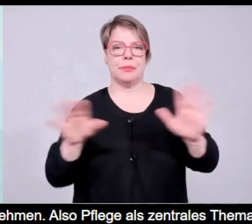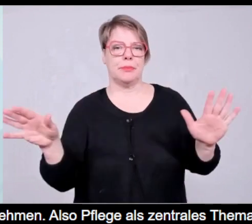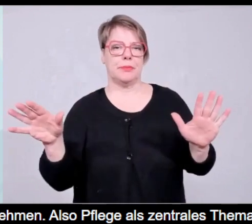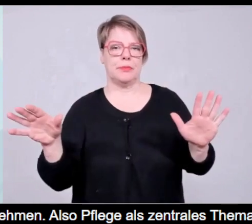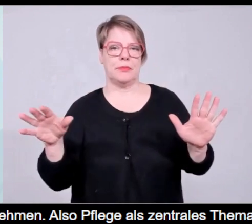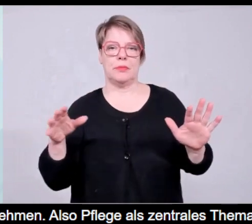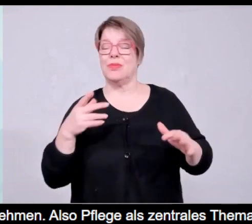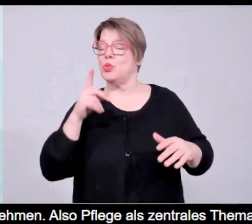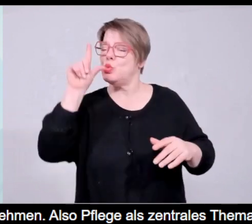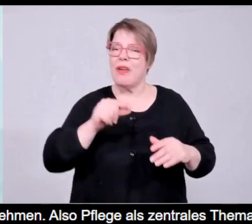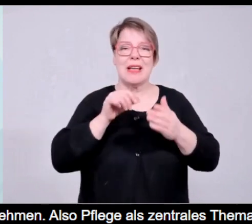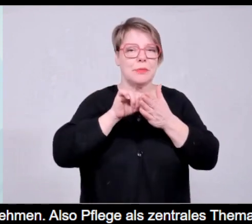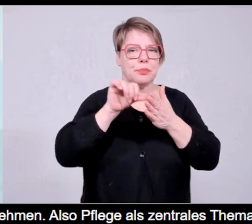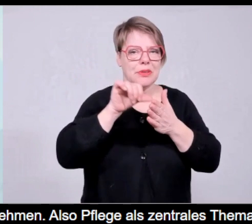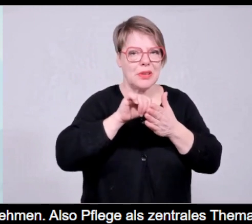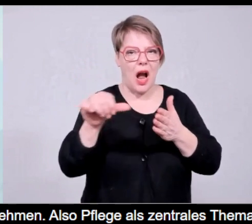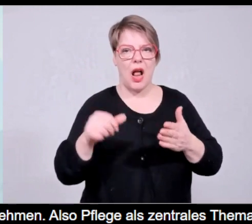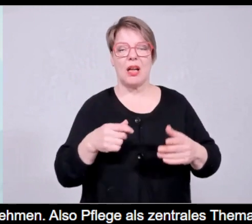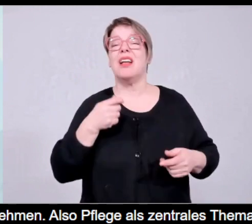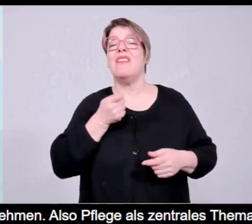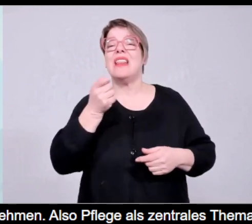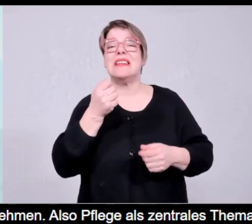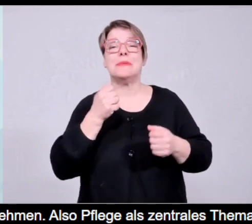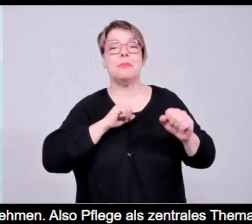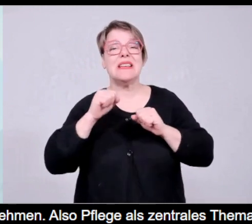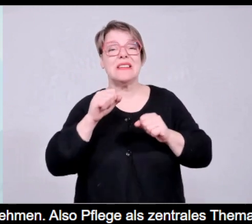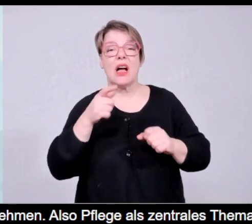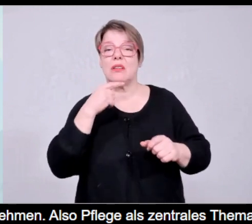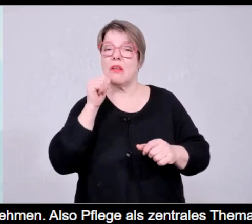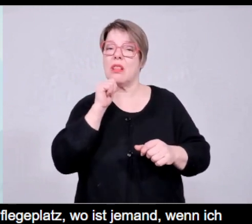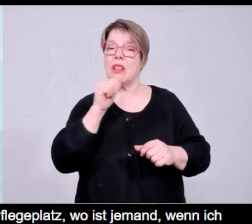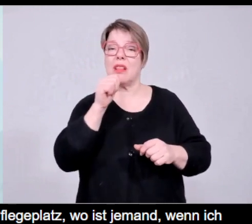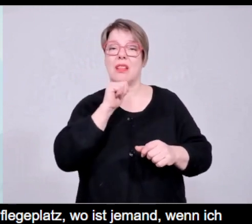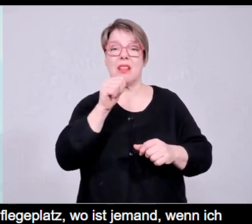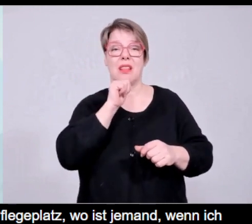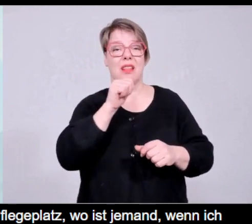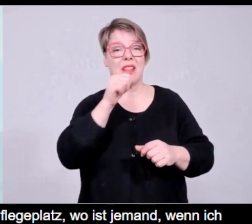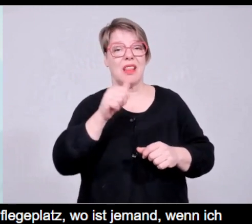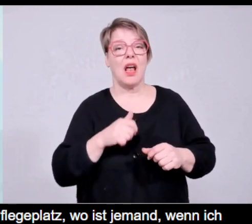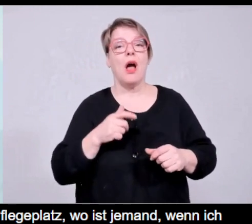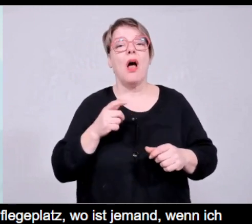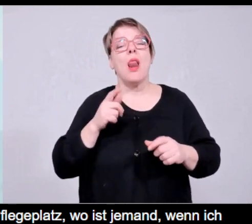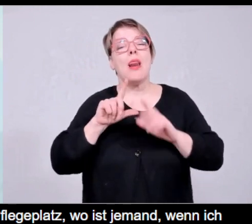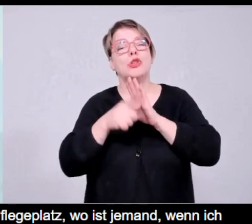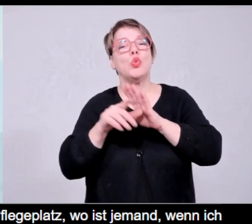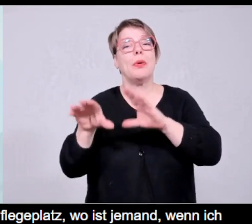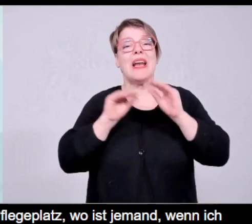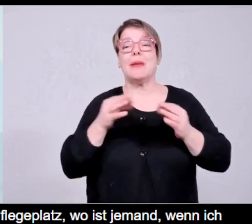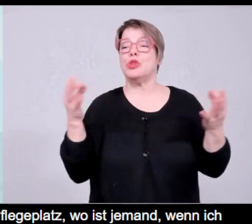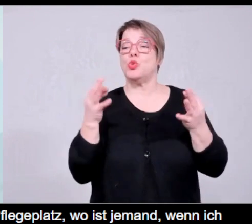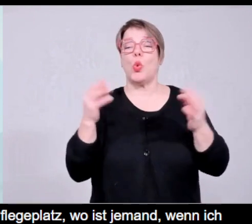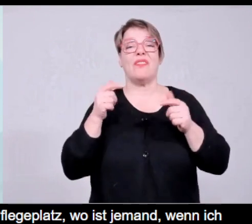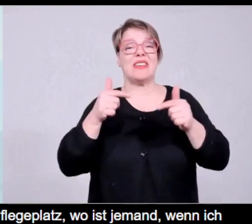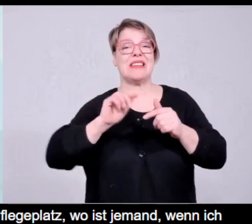Wo kommen die Menschen her, die am Bett stehen in der Zukunft? Es geht nicht um das Bett, es geht um die Menschen. Und wie können wir auch die Pflegeversicherung